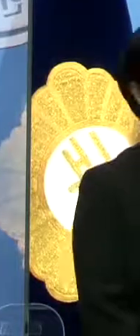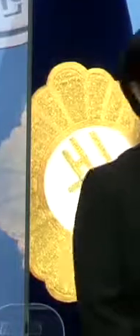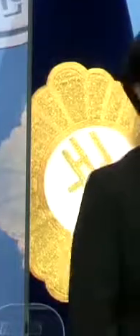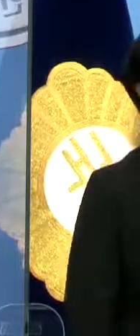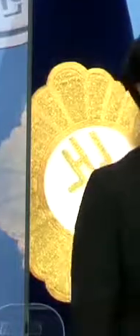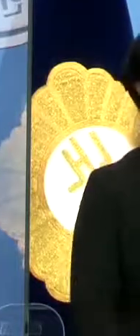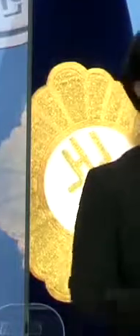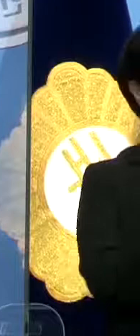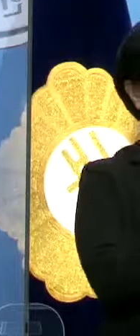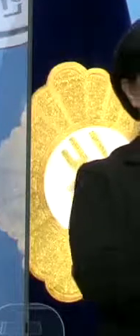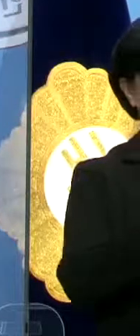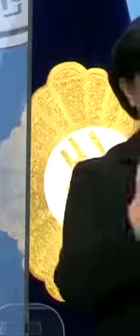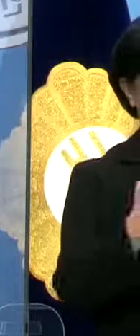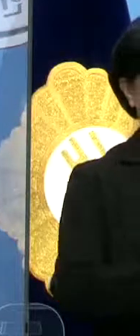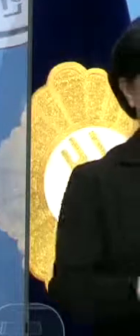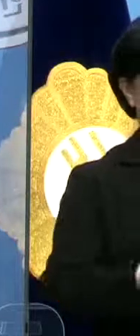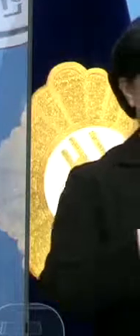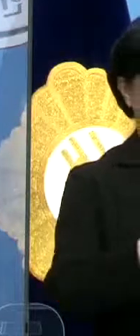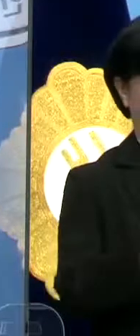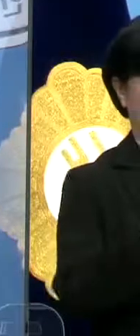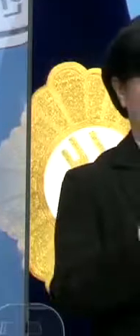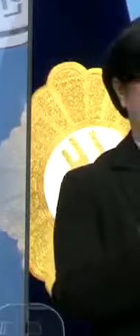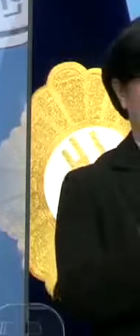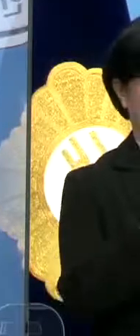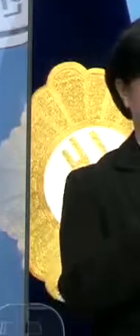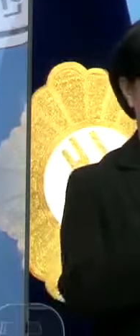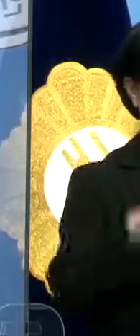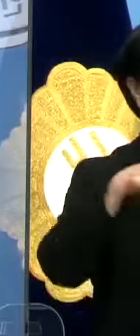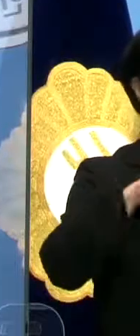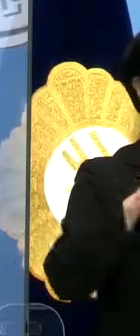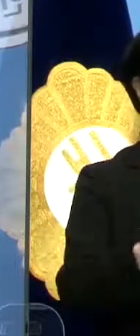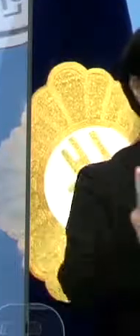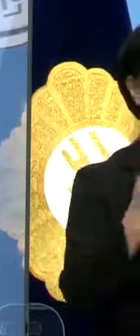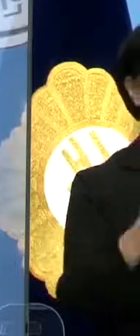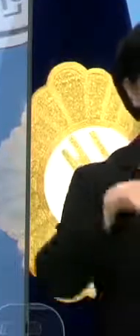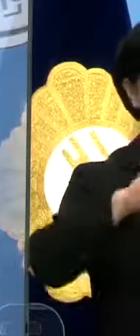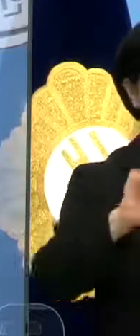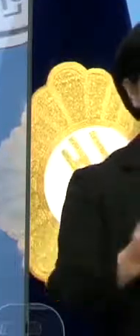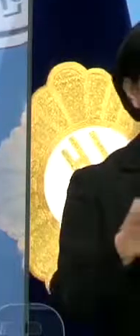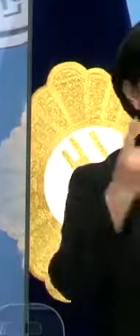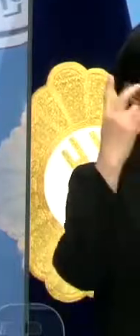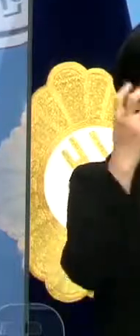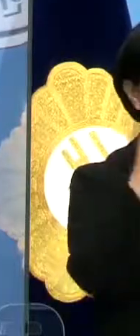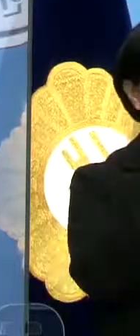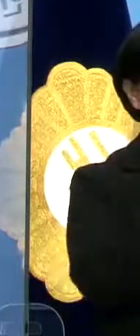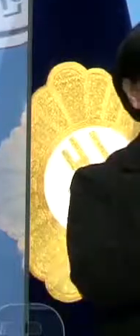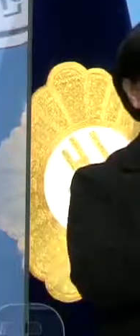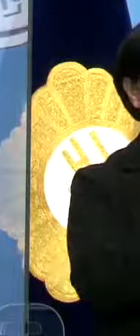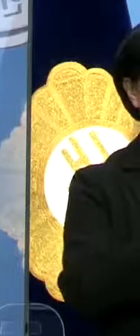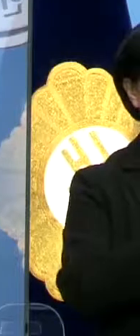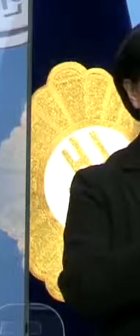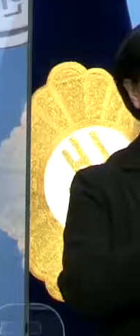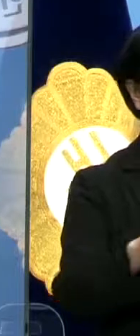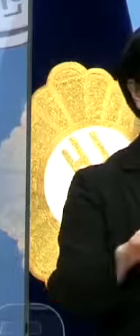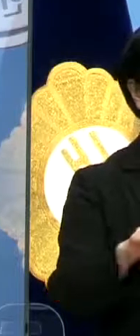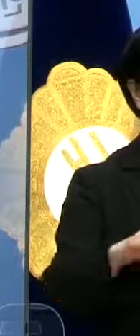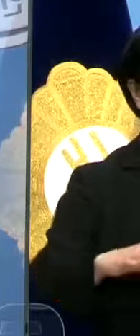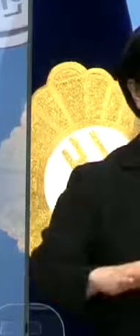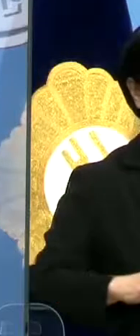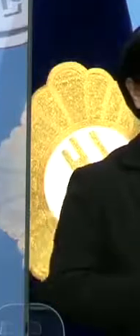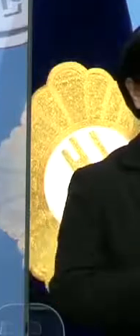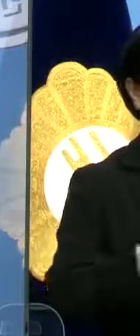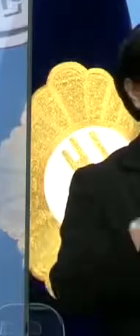4 수급 않으십니다 정의당 수석대변인 정우진 입니다 원칙은 피기 피리는 비호